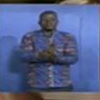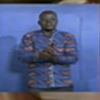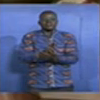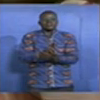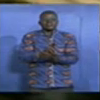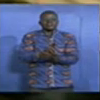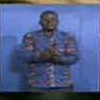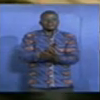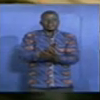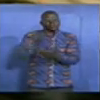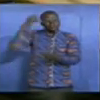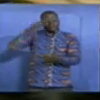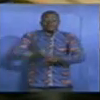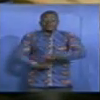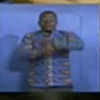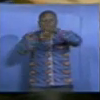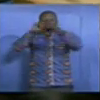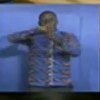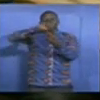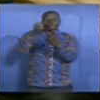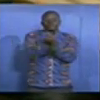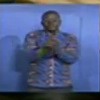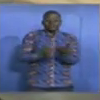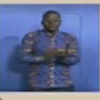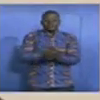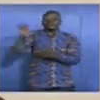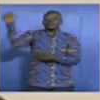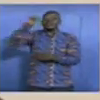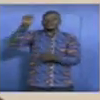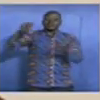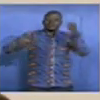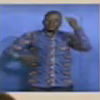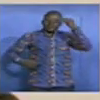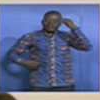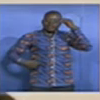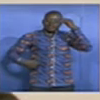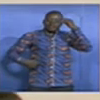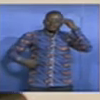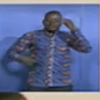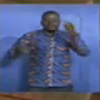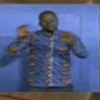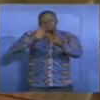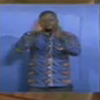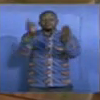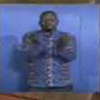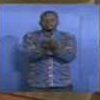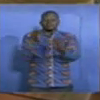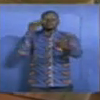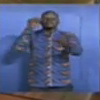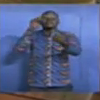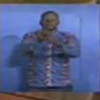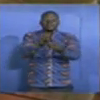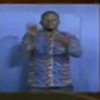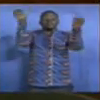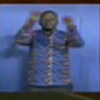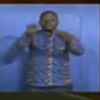L'extension de la protection sociale par le régime d'assurance maladie universelle est inscrite parmi les objectifs stratégiques du Plan